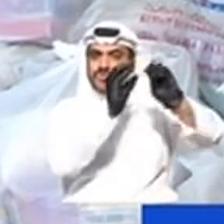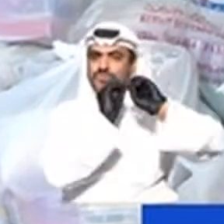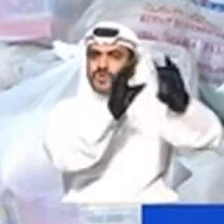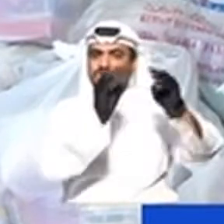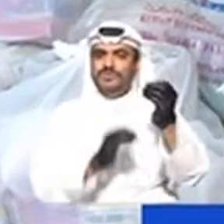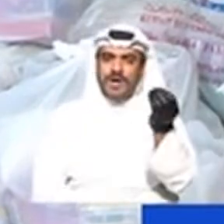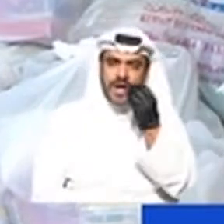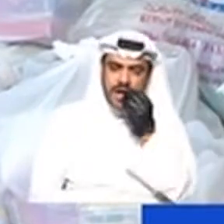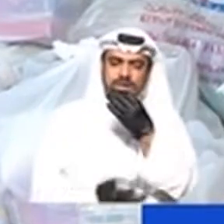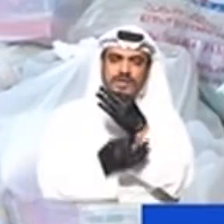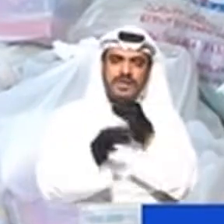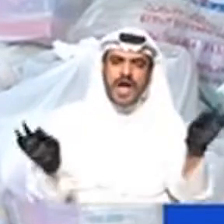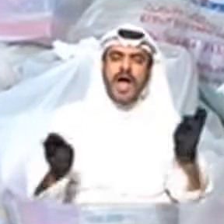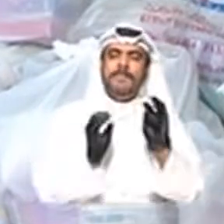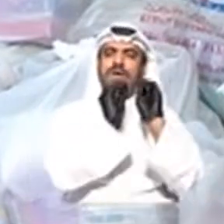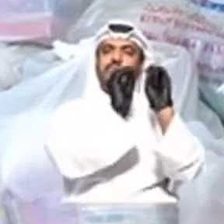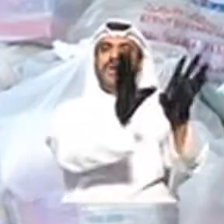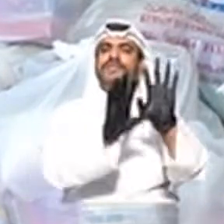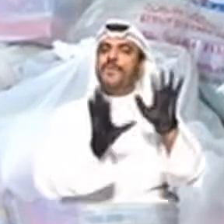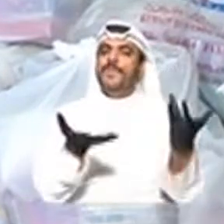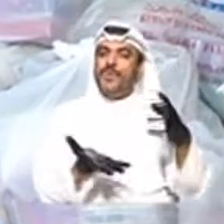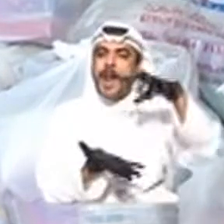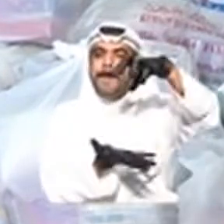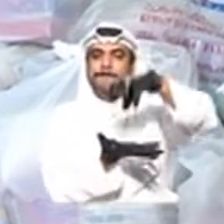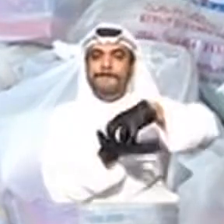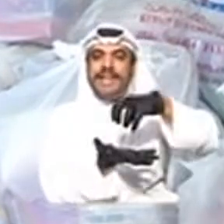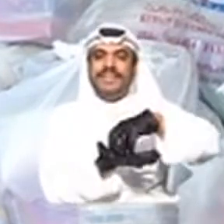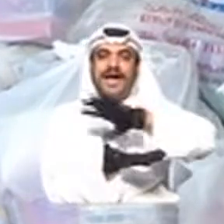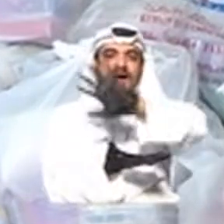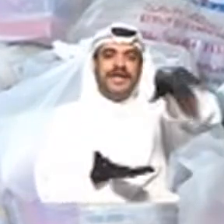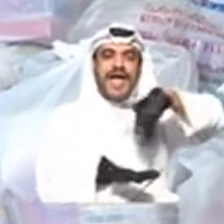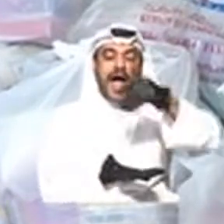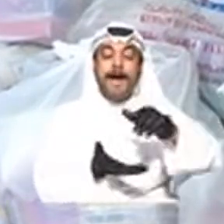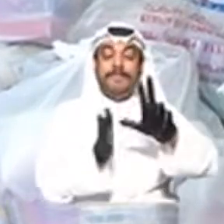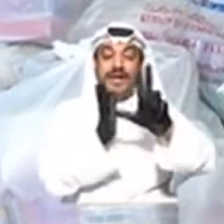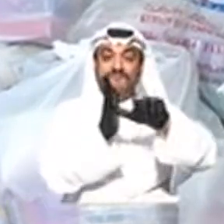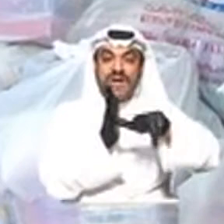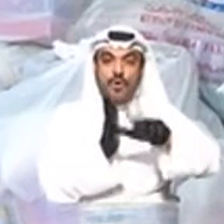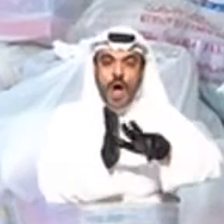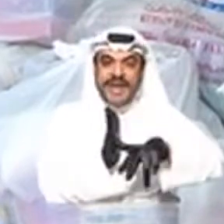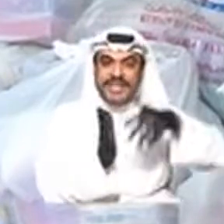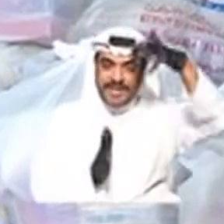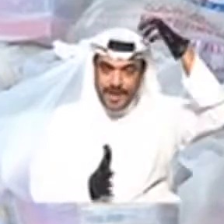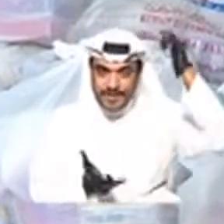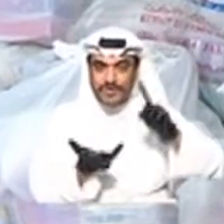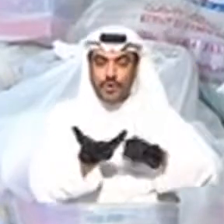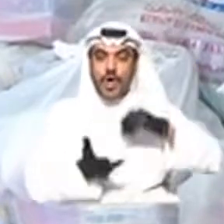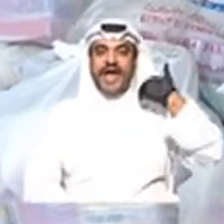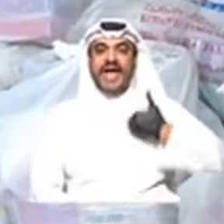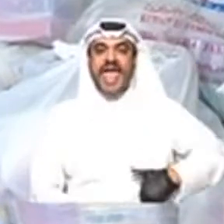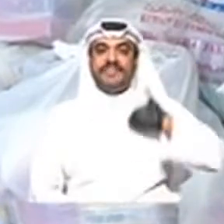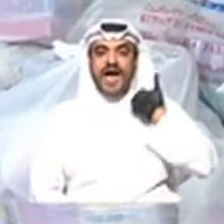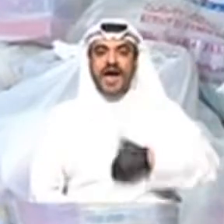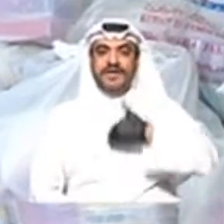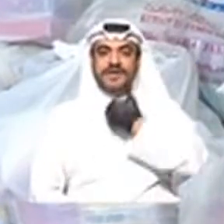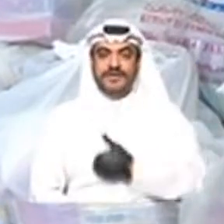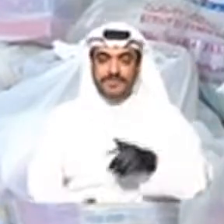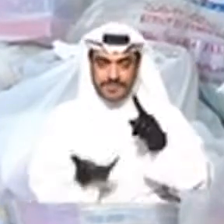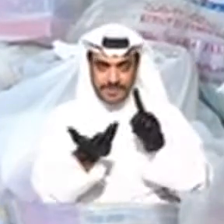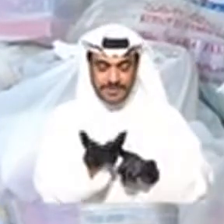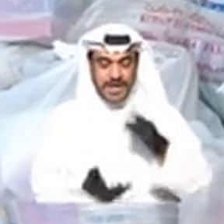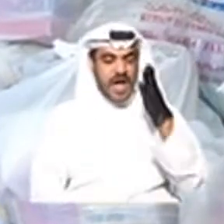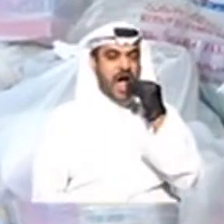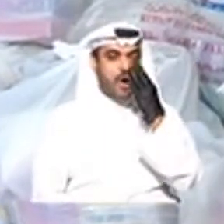الدعم وتلبية الاحتياجات الإنسانية في كل المناطق. وكيف الآن بعد دخول مناطق جديدة لدائرة